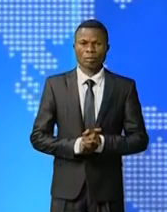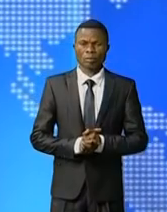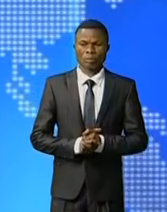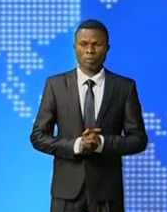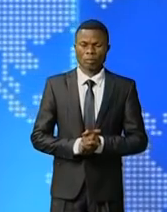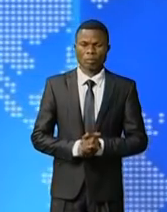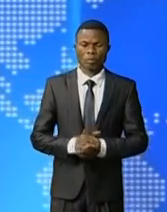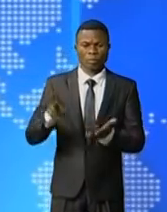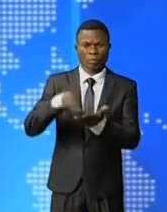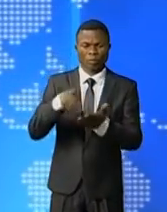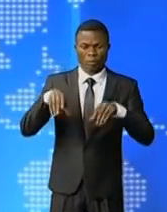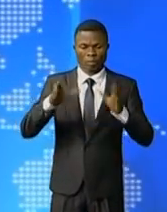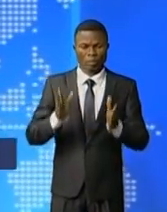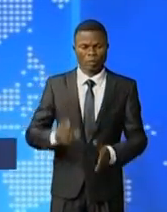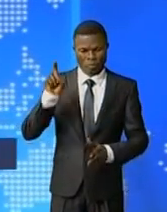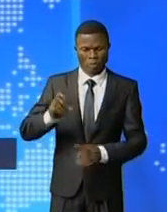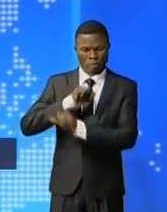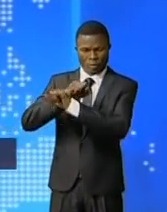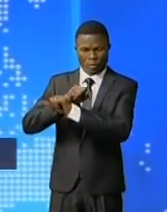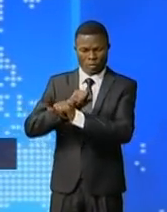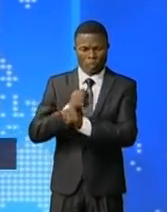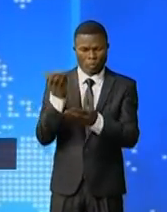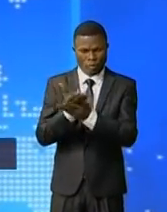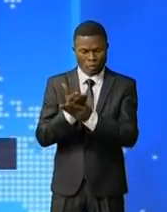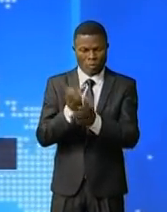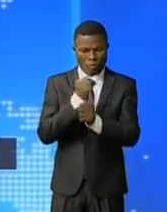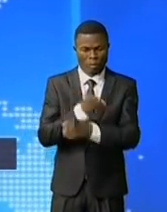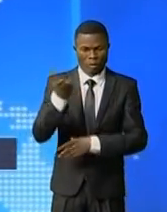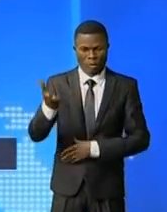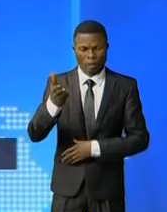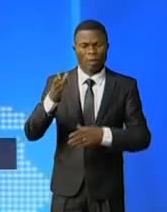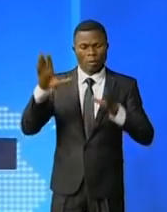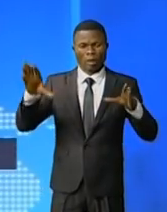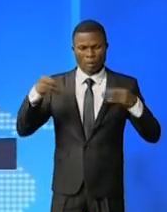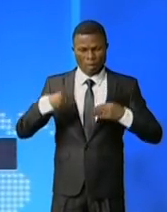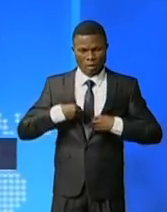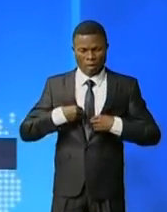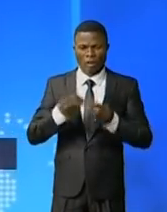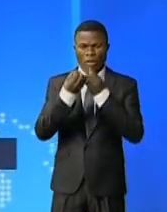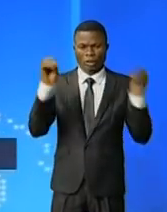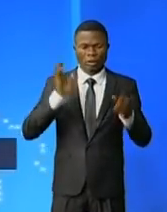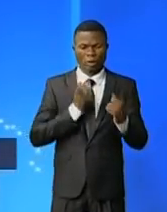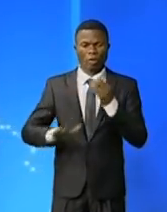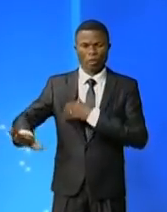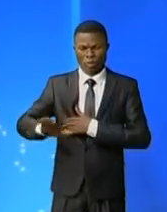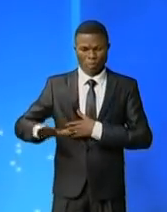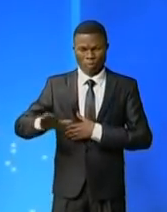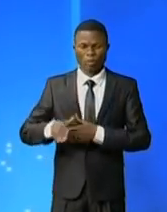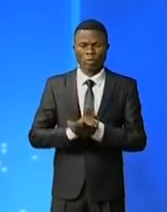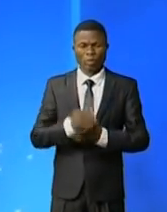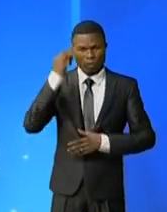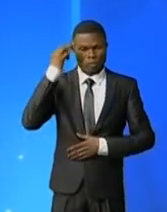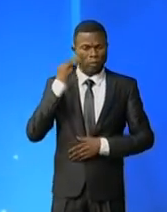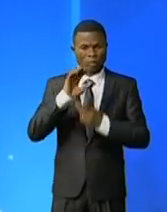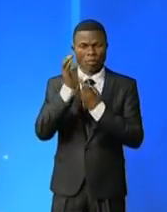La rumba congolaise doit être protégée. Une feuille de route se prépare pour sa reconnaissance comme patrimoine mondial de l'UNESCO. Le ministre